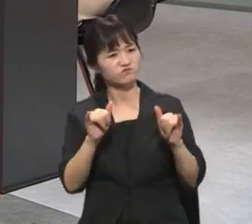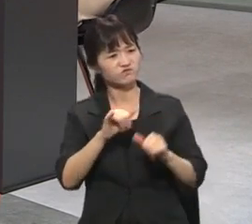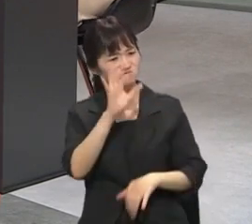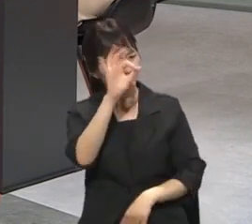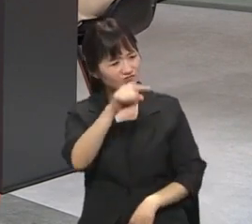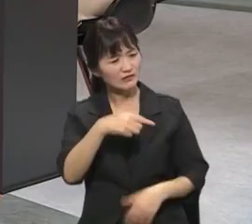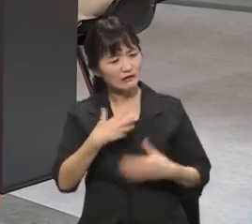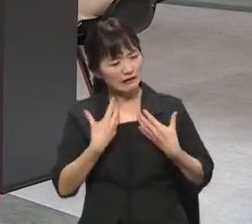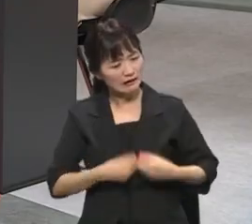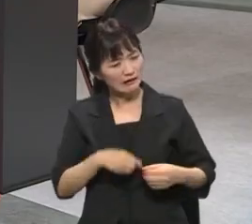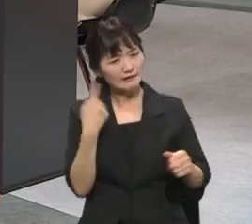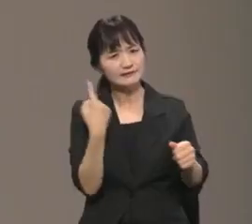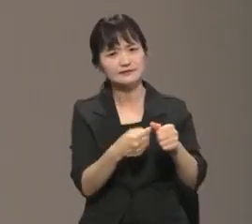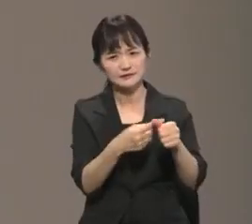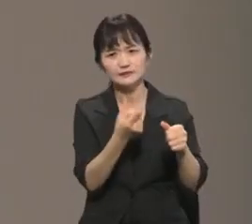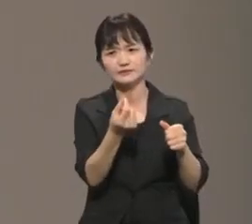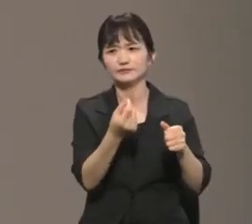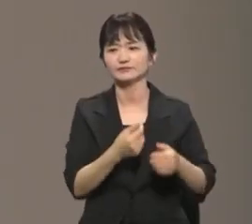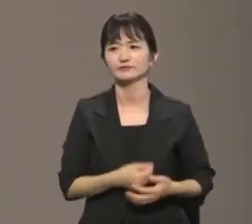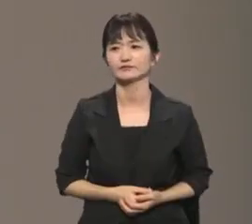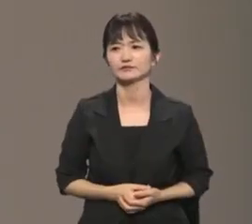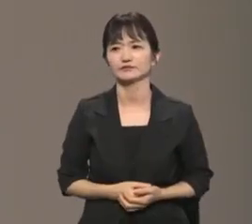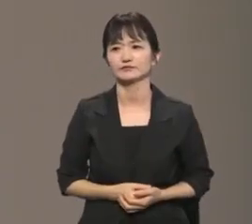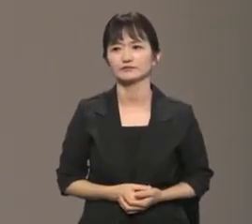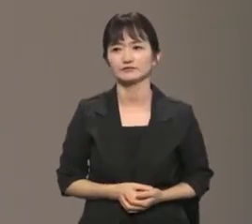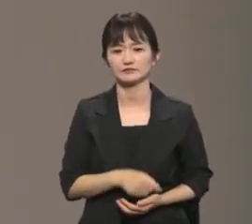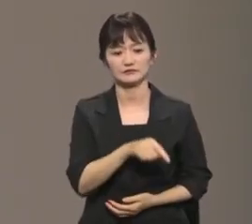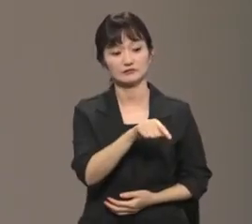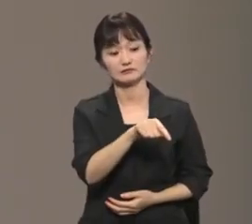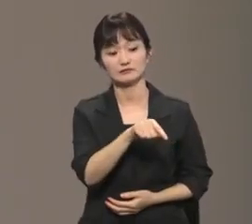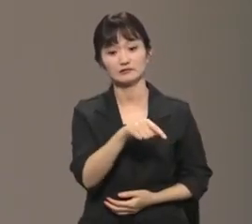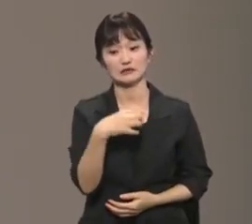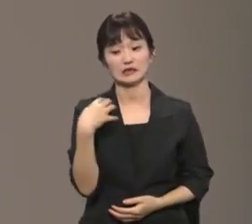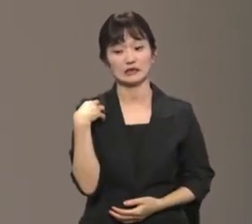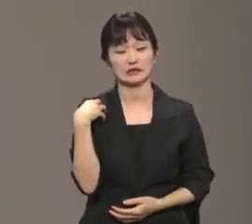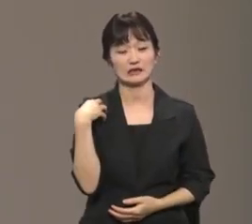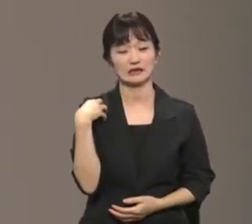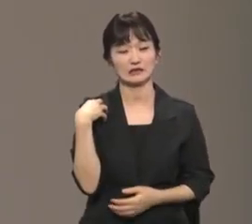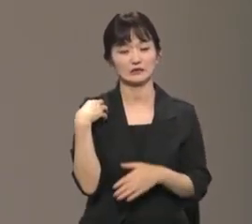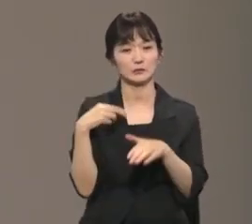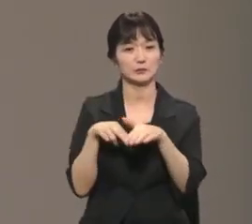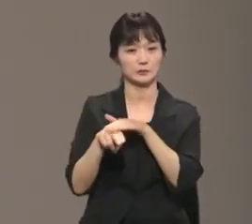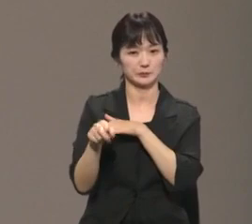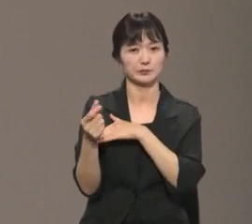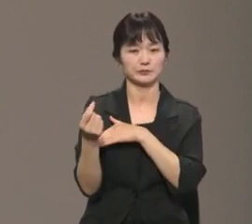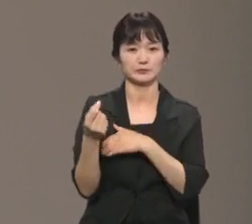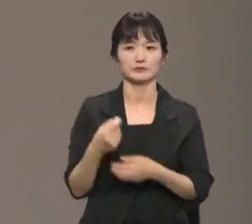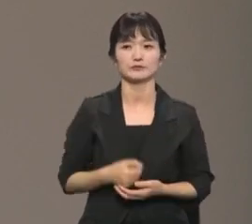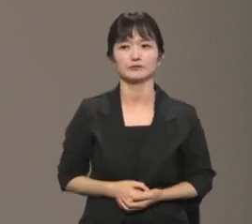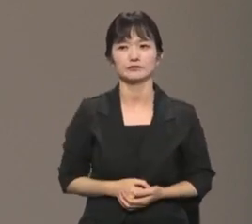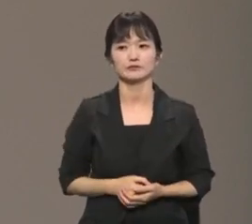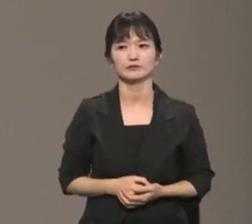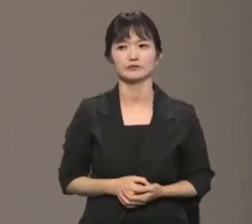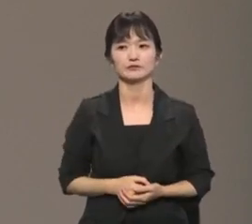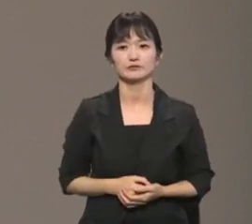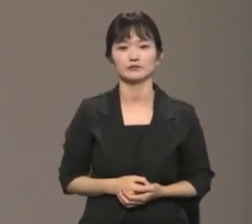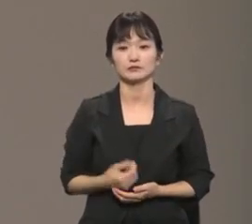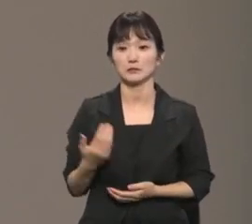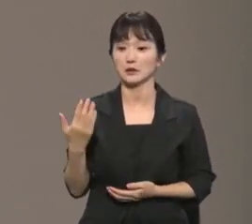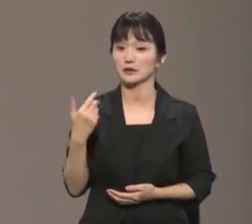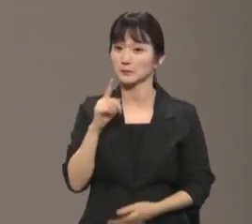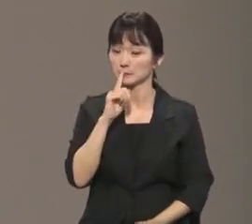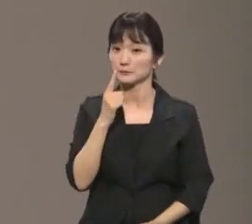질타를 하는게 아닐까 싶어요 저는 이게 이런 것들이 다 좀 책임 회피에 일종이라고 보여져요 사실 여가부 장관이 이제 앞에서 제가 외신